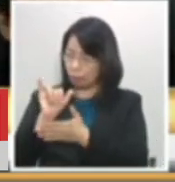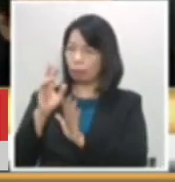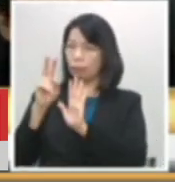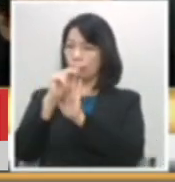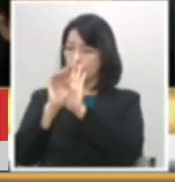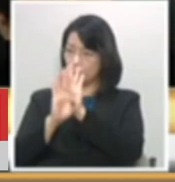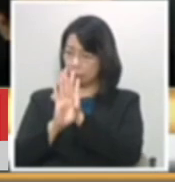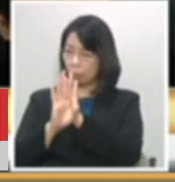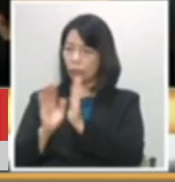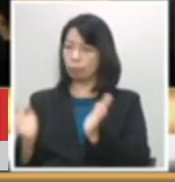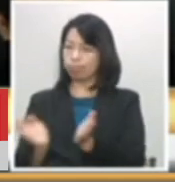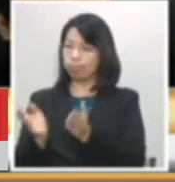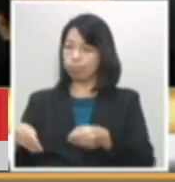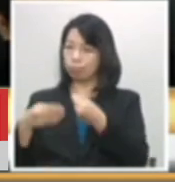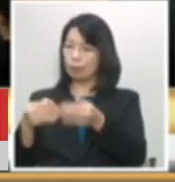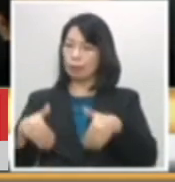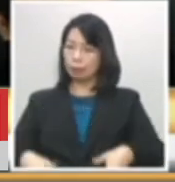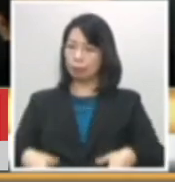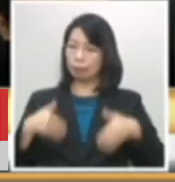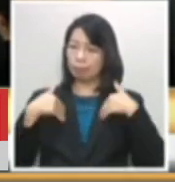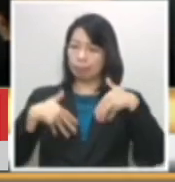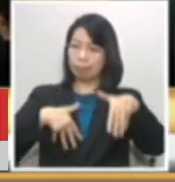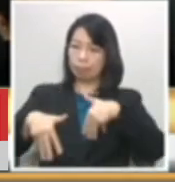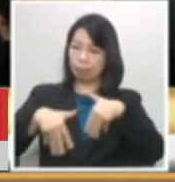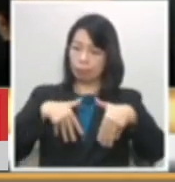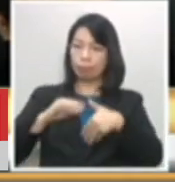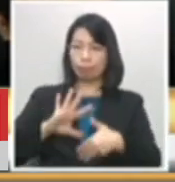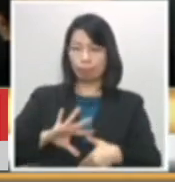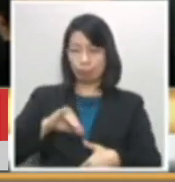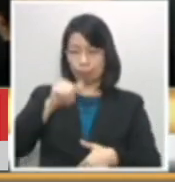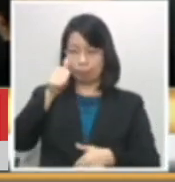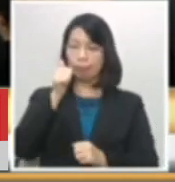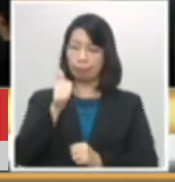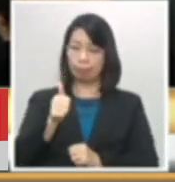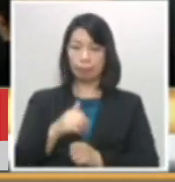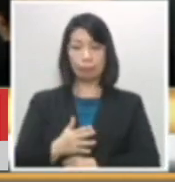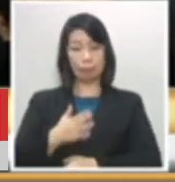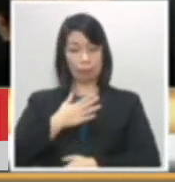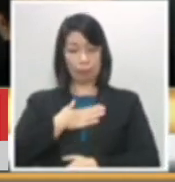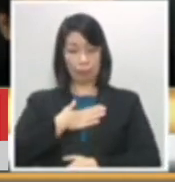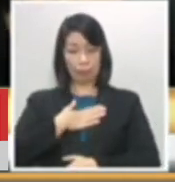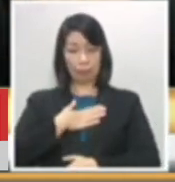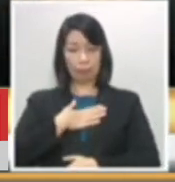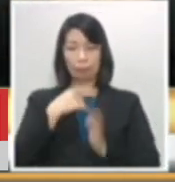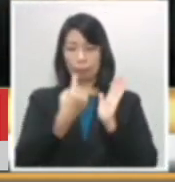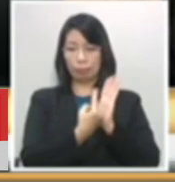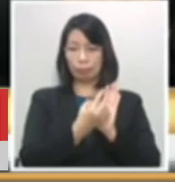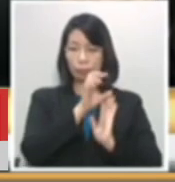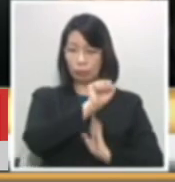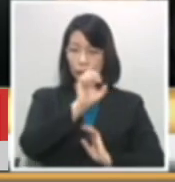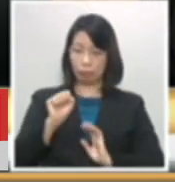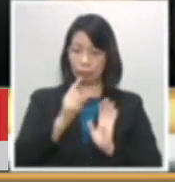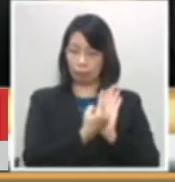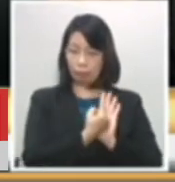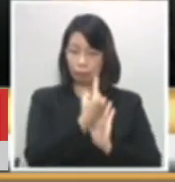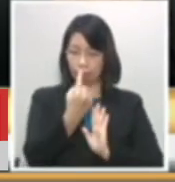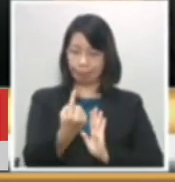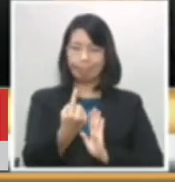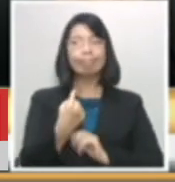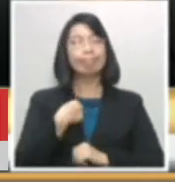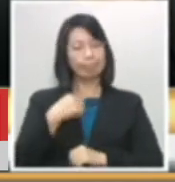ของพี่น้องประชาชนนั้นดีขึ้นกระผมเองครับในฐานะผู้แทนราษฎรหวังเช่นเดียวกัน